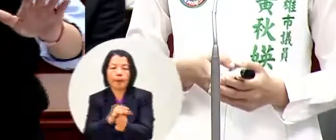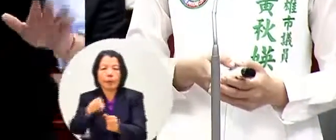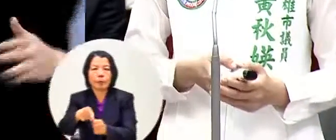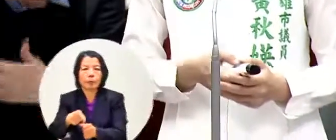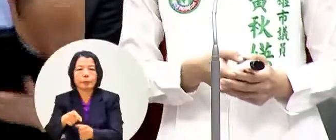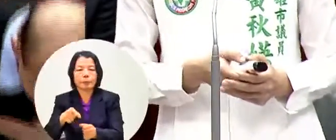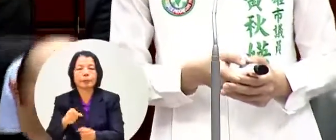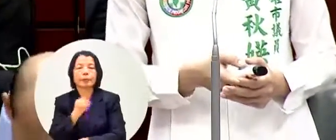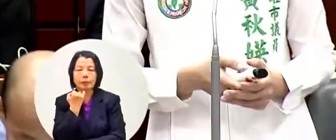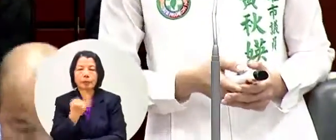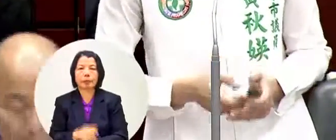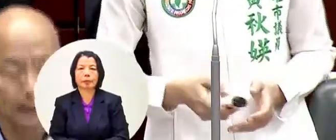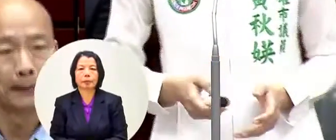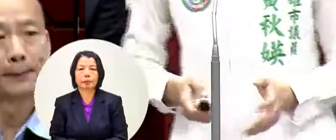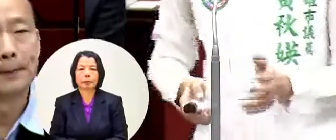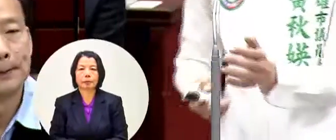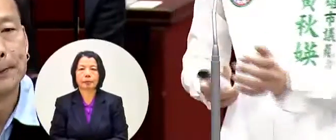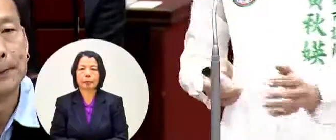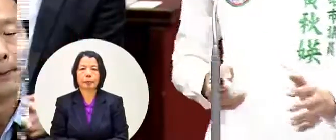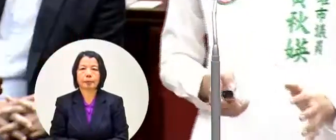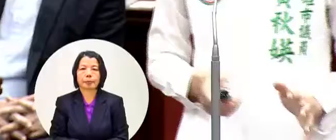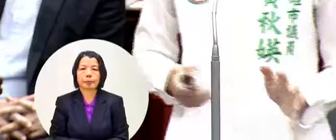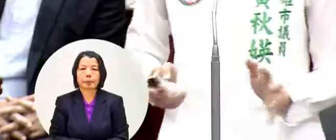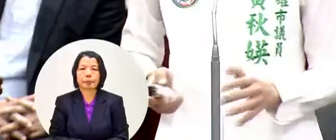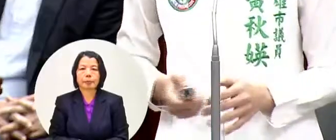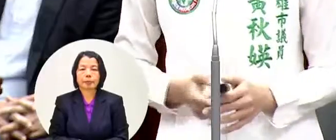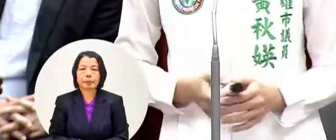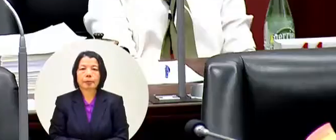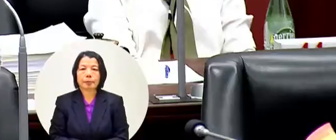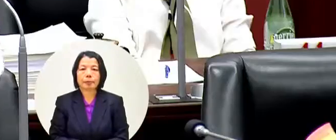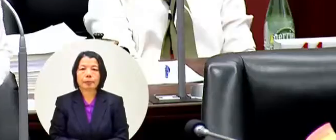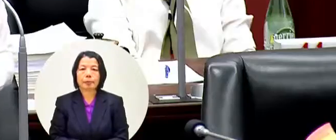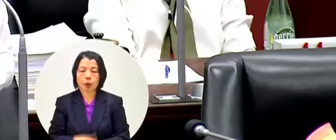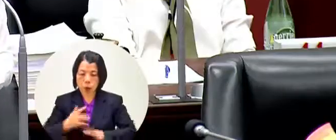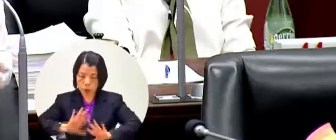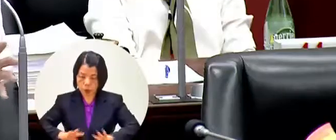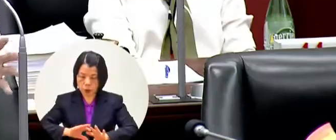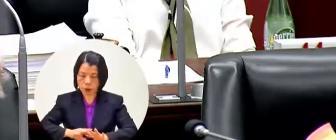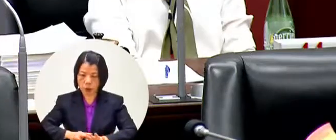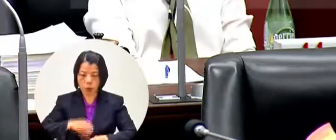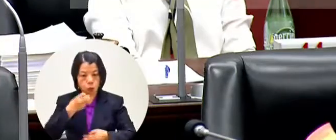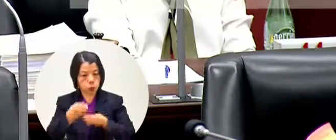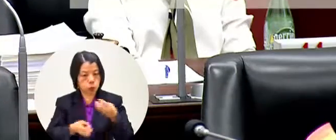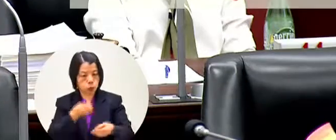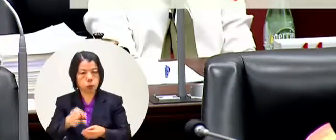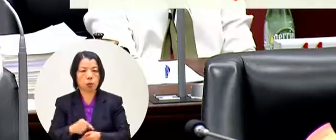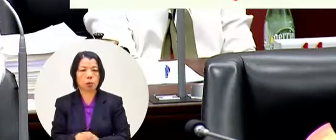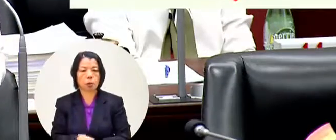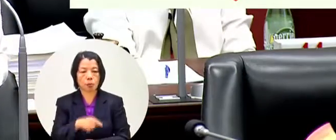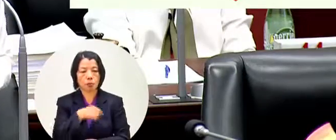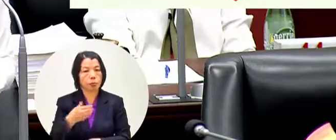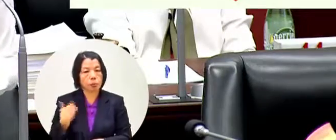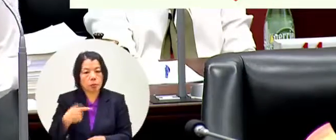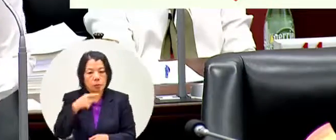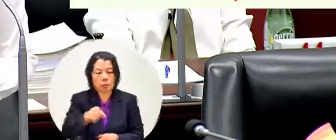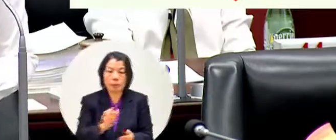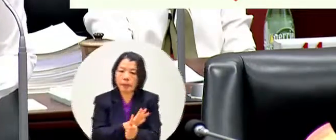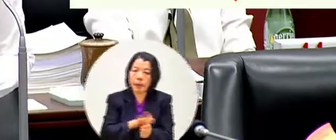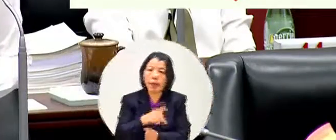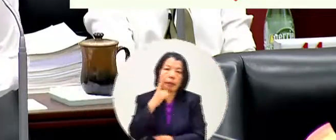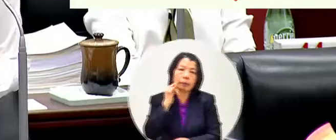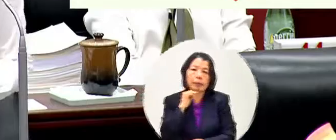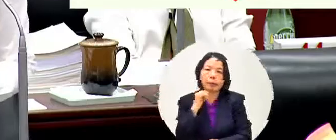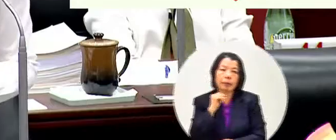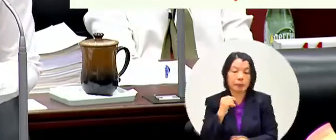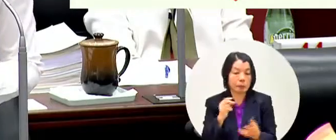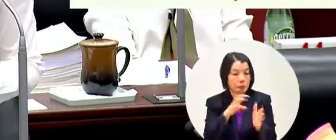能不能只要找得到建商，一定可以拨出一块来做青年住宅，是吗？ 我们会评估，我们一定会慎重评估